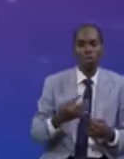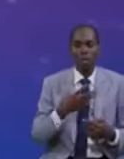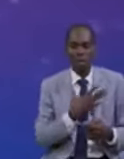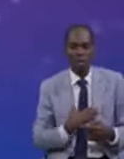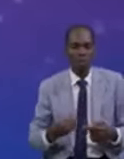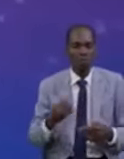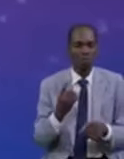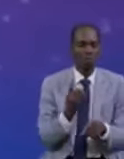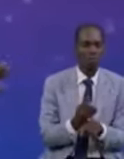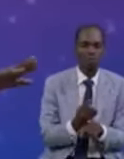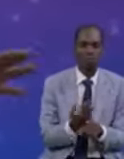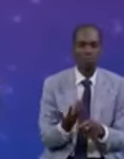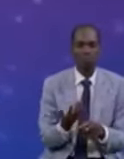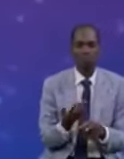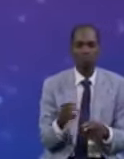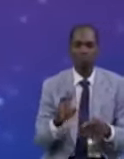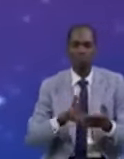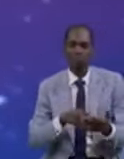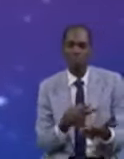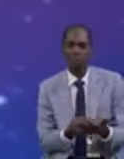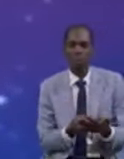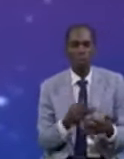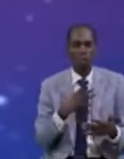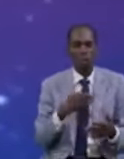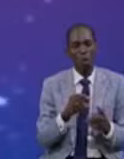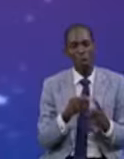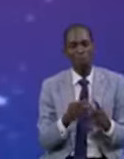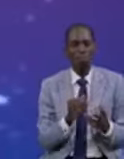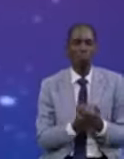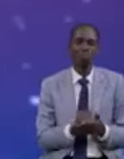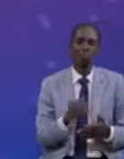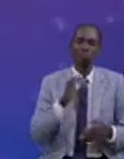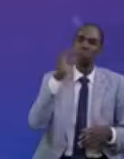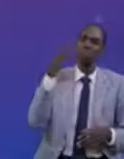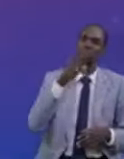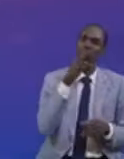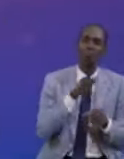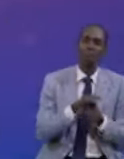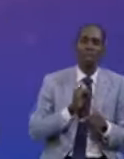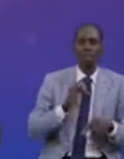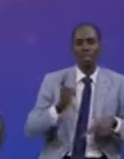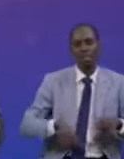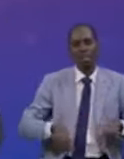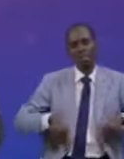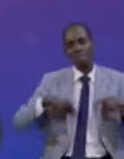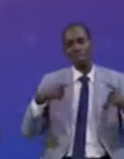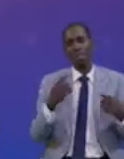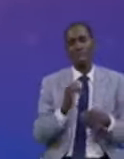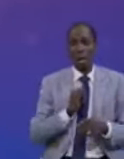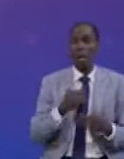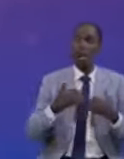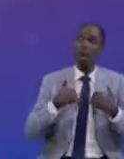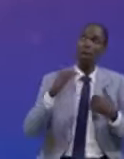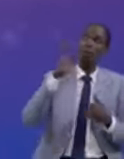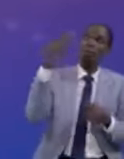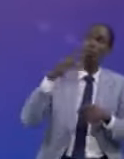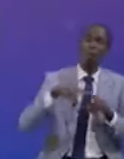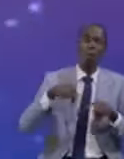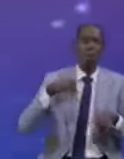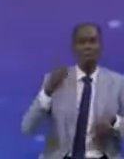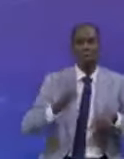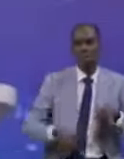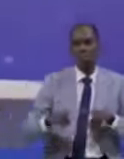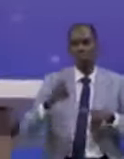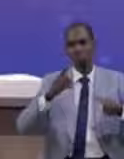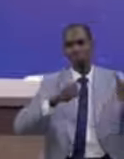pas niveau ah j'ai la grâce mais il peux pas mener une vie de juste ah j'ai la grâce mais il peut pas bien parler non non non oh j'ai la grâce mais il